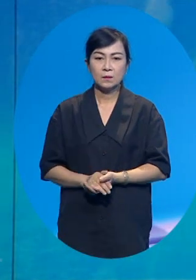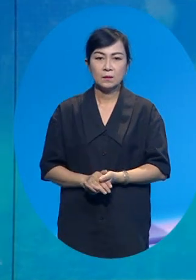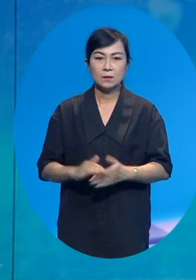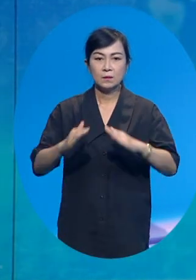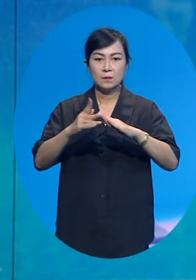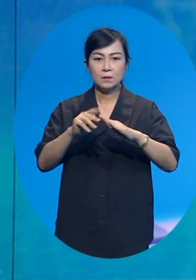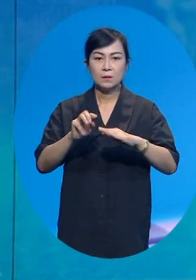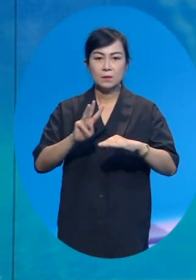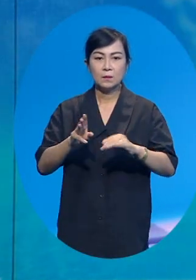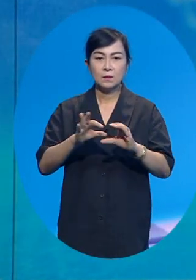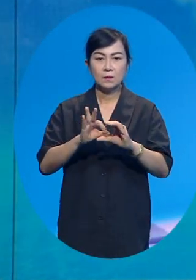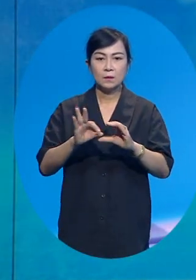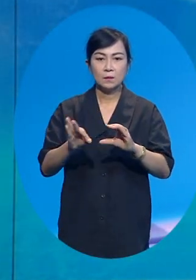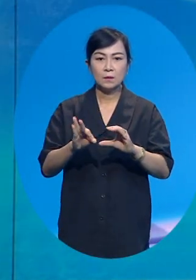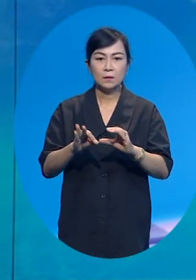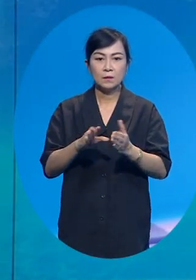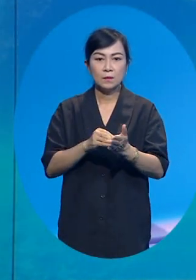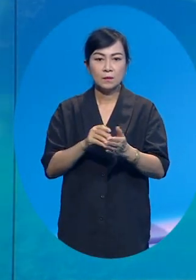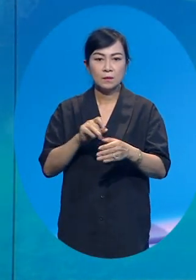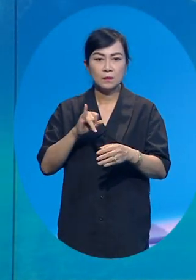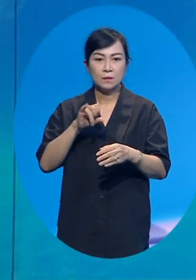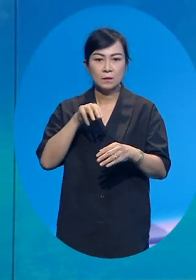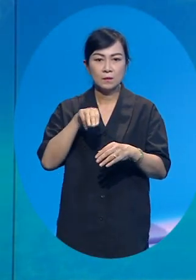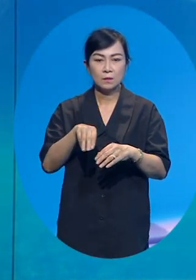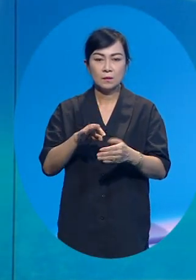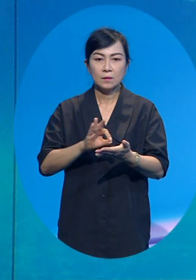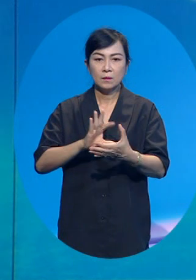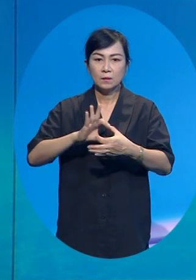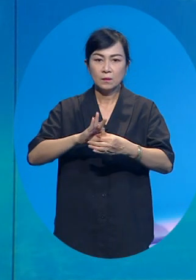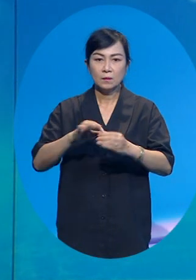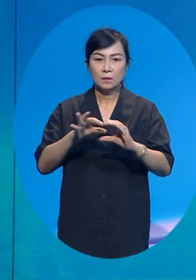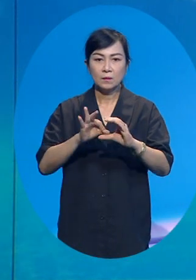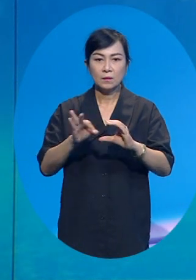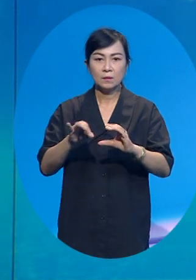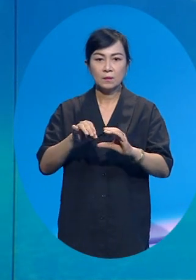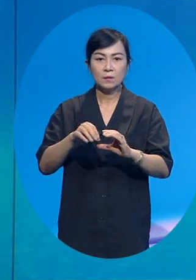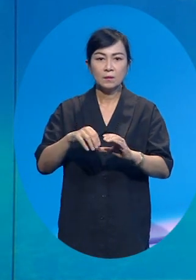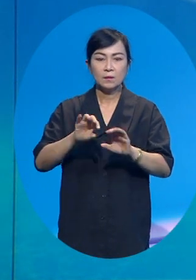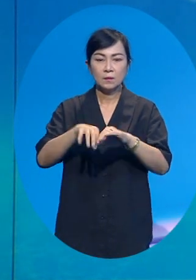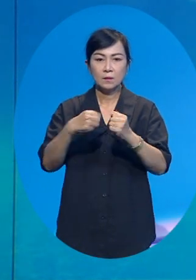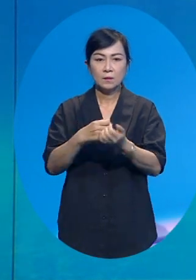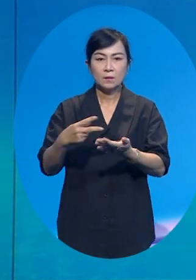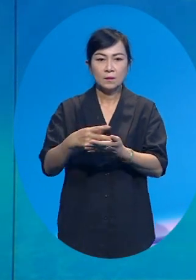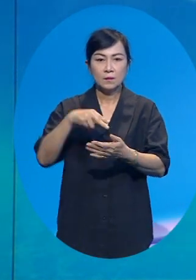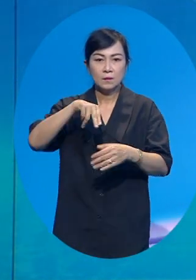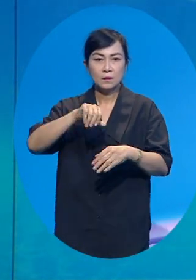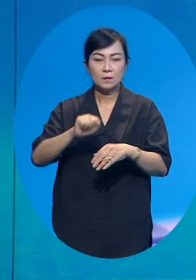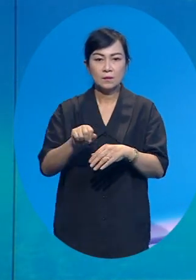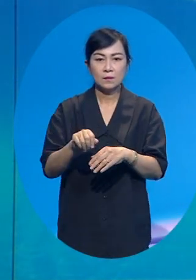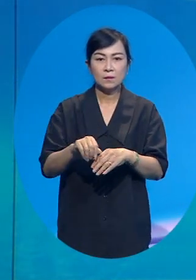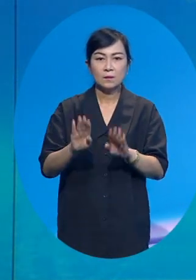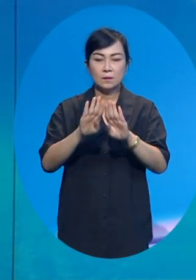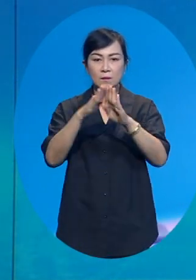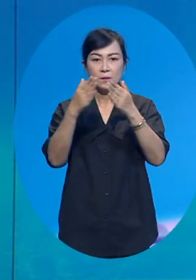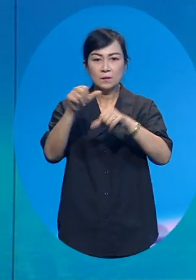tại khách sạn Queen, công ty liên doanh bột quốc tế Intermix đã ký kết hợp tác cùng với công ty truyền thông và tổ chức sự kiện Nhật Anh. Hai bên sẽ đồng